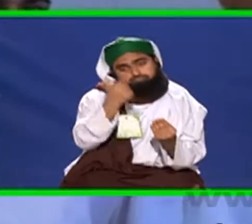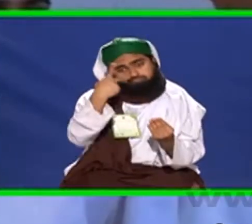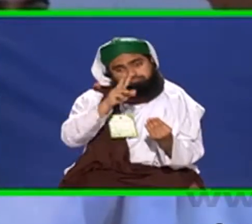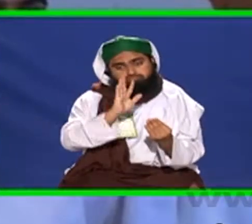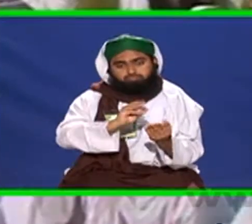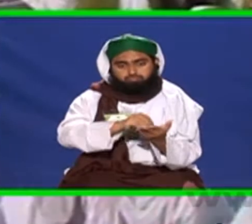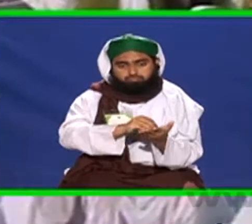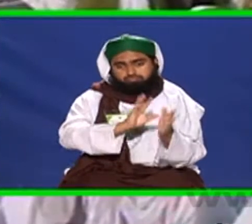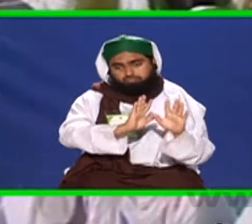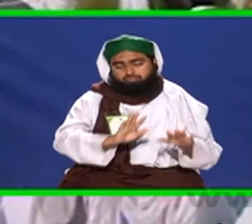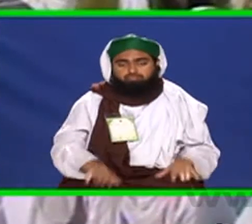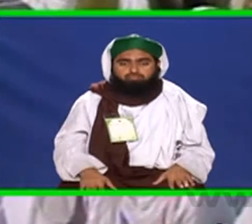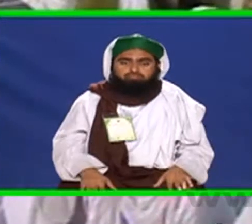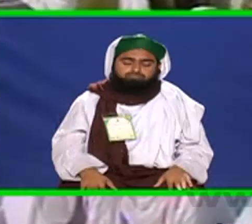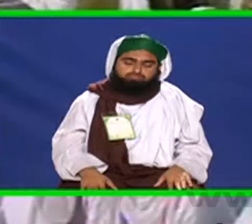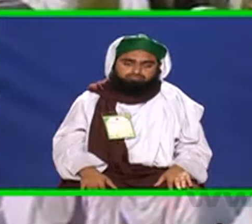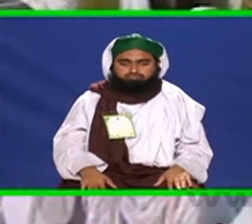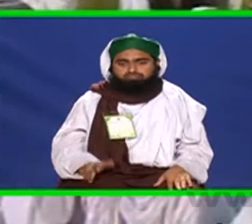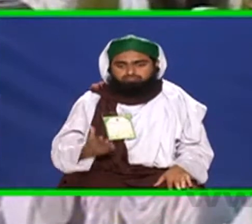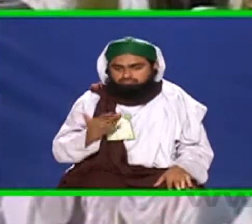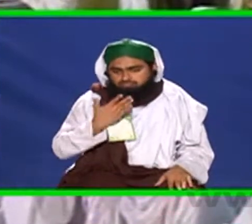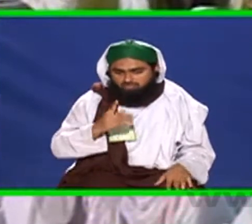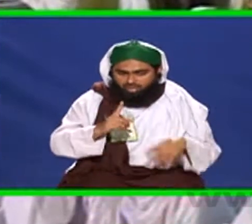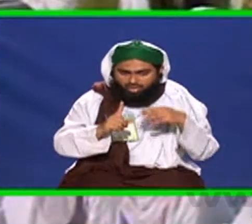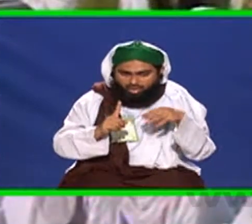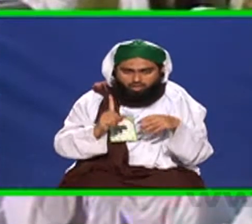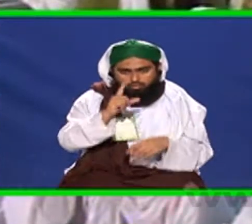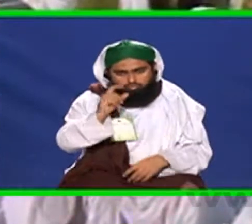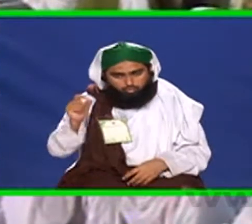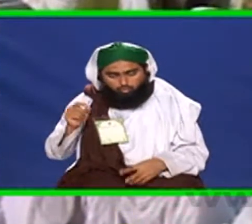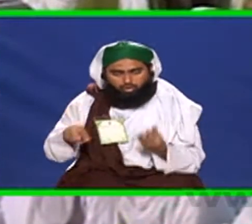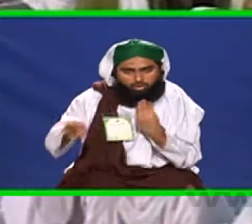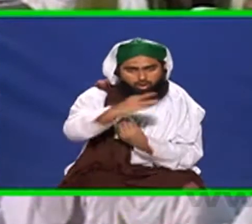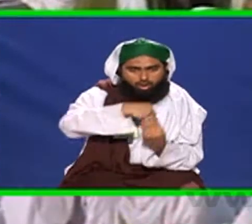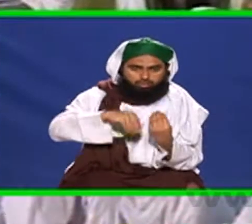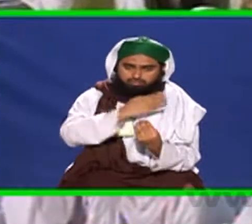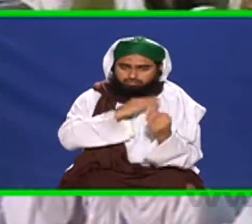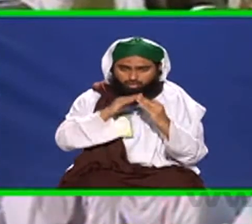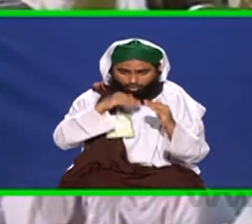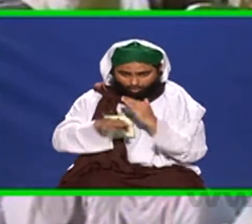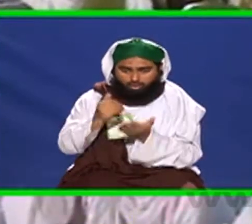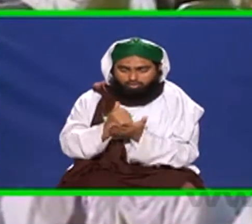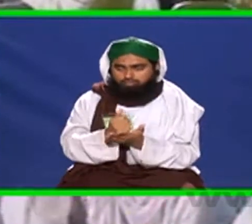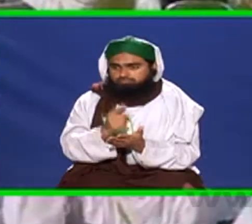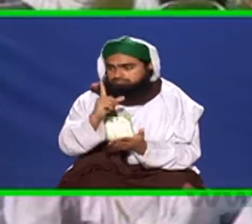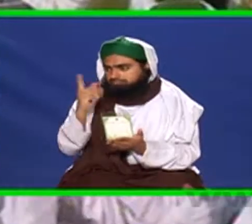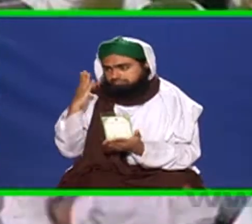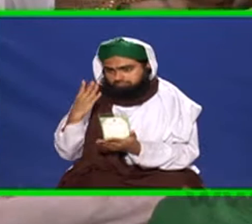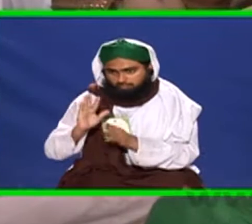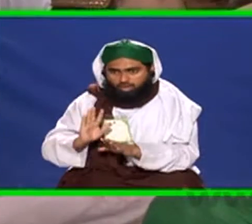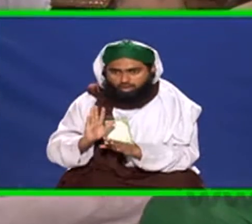وہ حج بھی اپنی جگہ پر ہے. تو اس 100 حج کے ثواب میں مدینہ نہیں، مدینہ